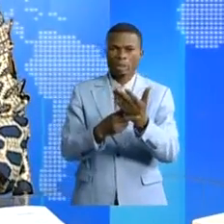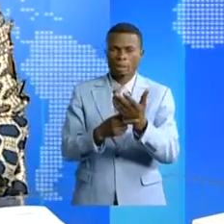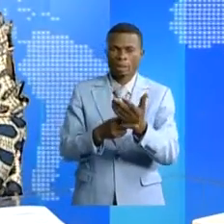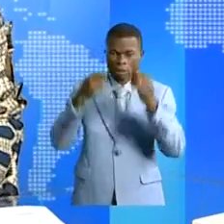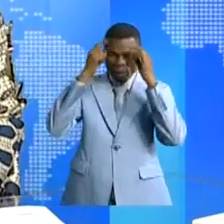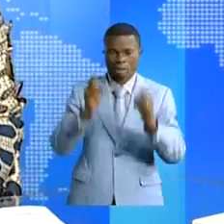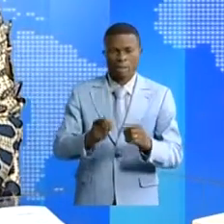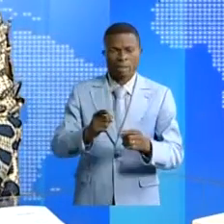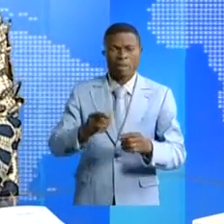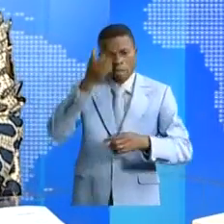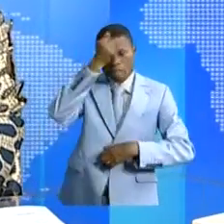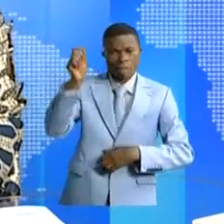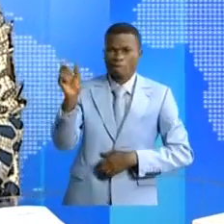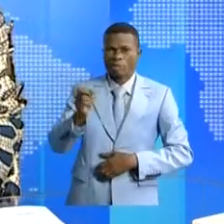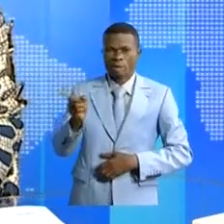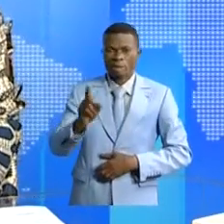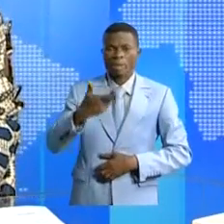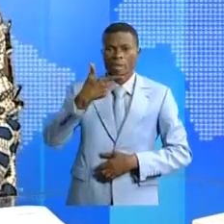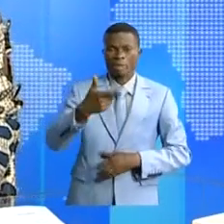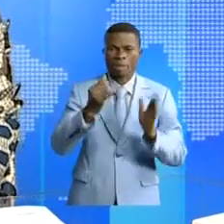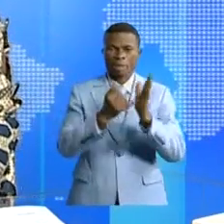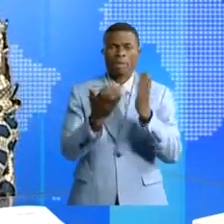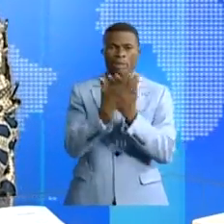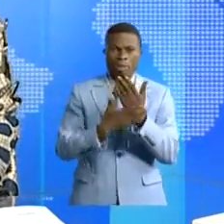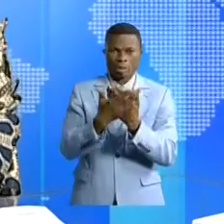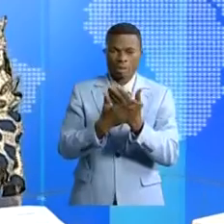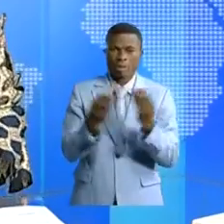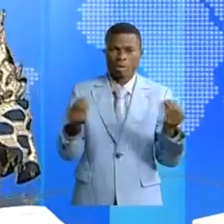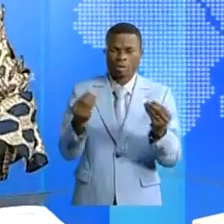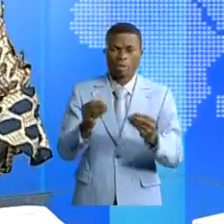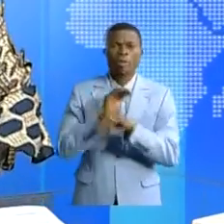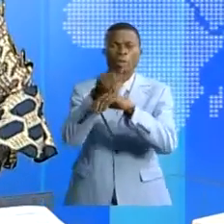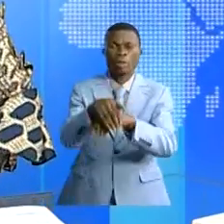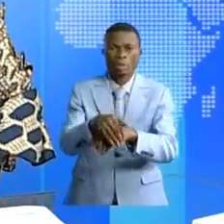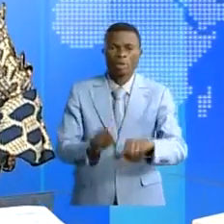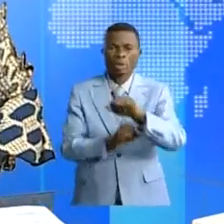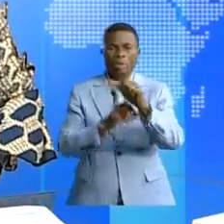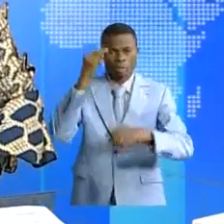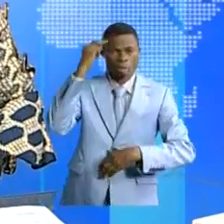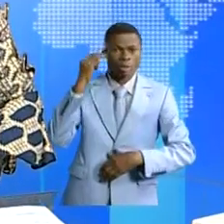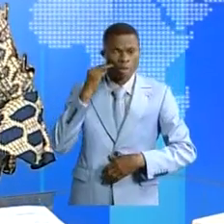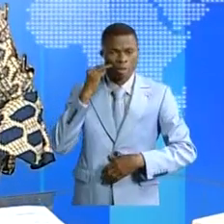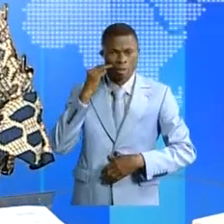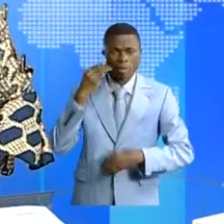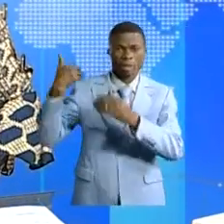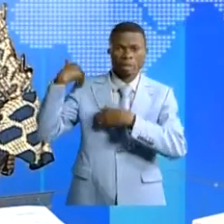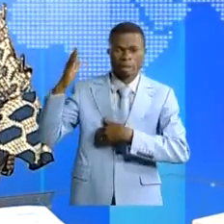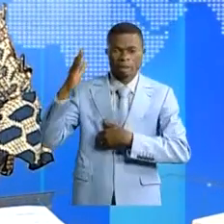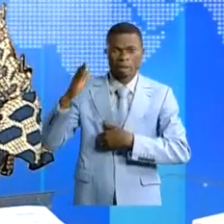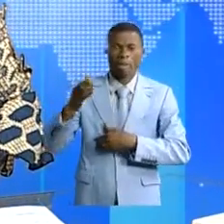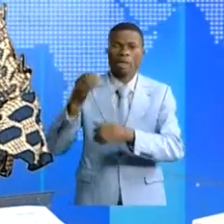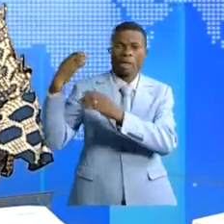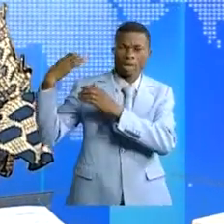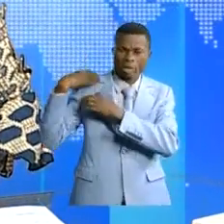ne pas aller en grève depuis ce mardi 6 juillet, ce grâce à l'intervention de la ministre d'État en charge du portefeuille